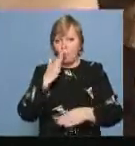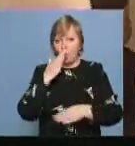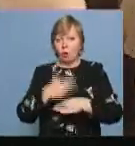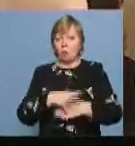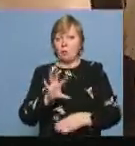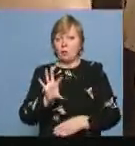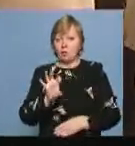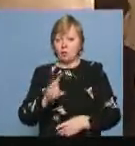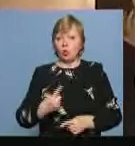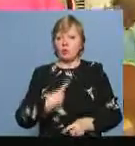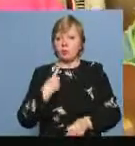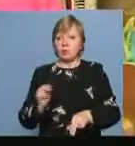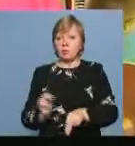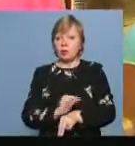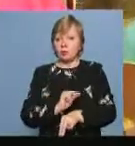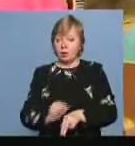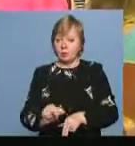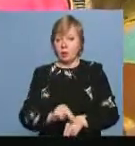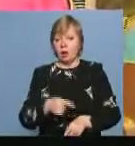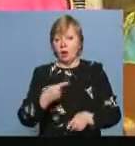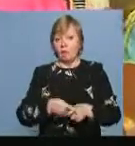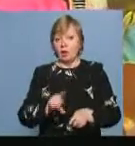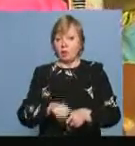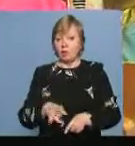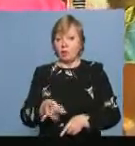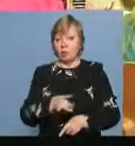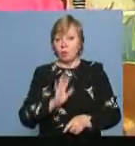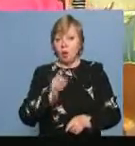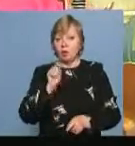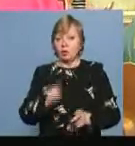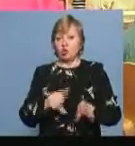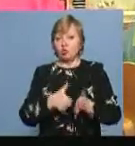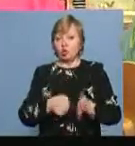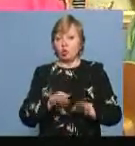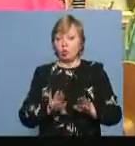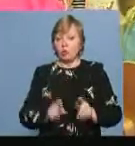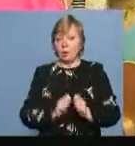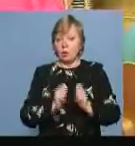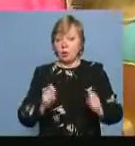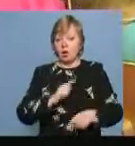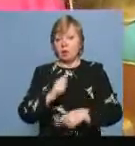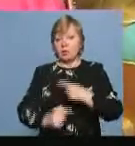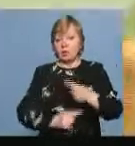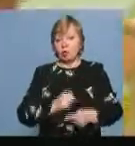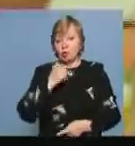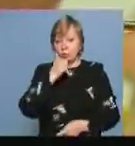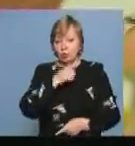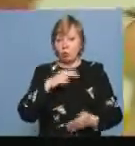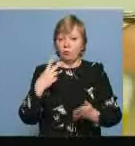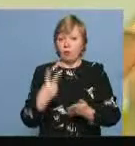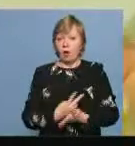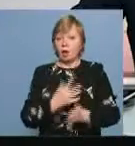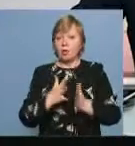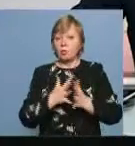специалистов. В этом году по республике введено 1600 мест. В следующем их будет в 2 раза больше.